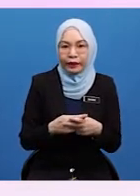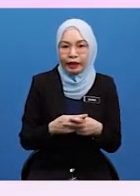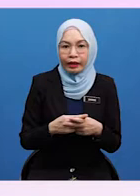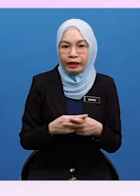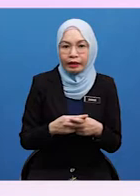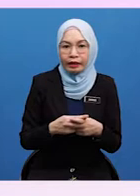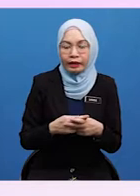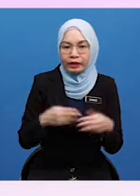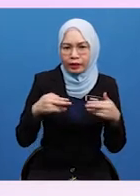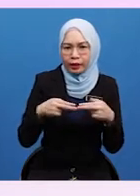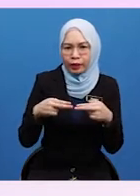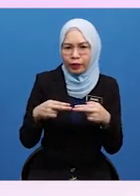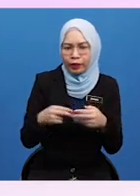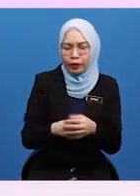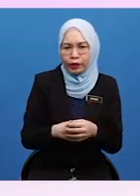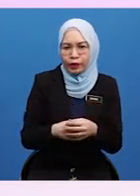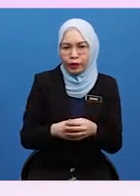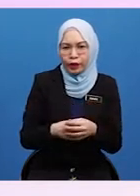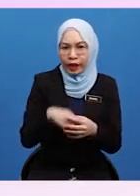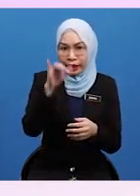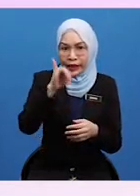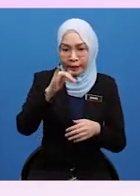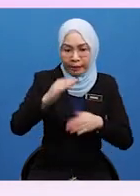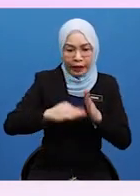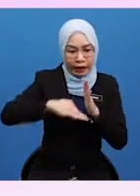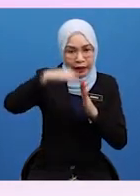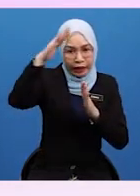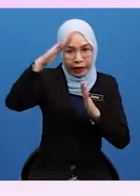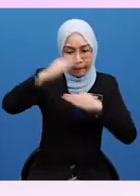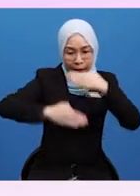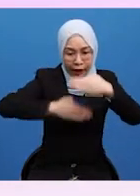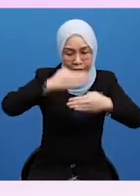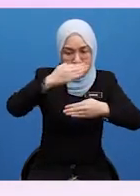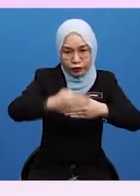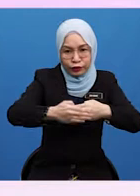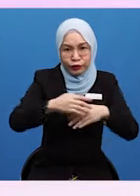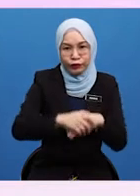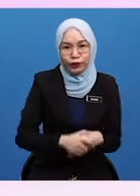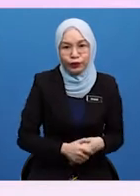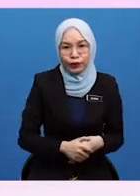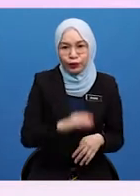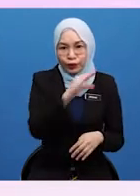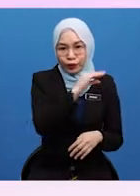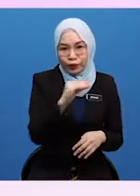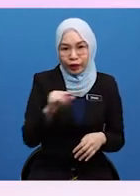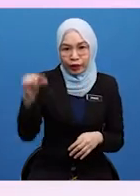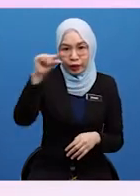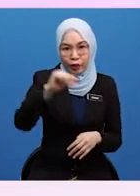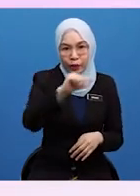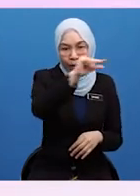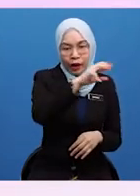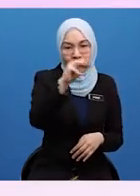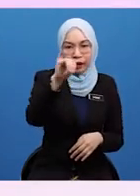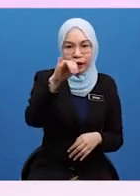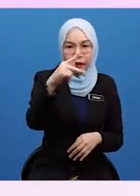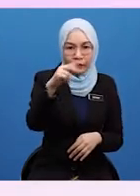dengan penggunaan kabel fiber optik dan gelombang mikro untuk